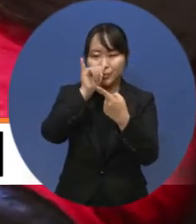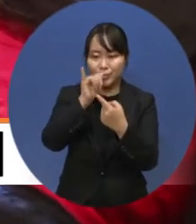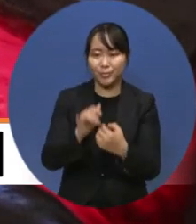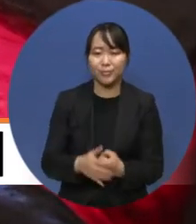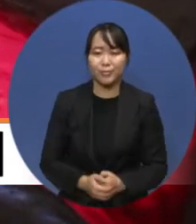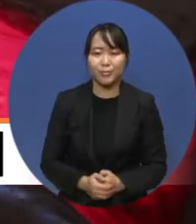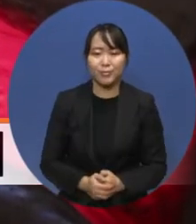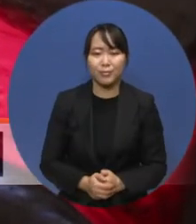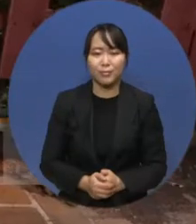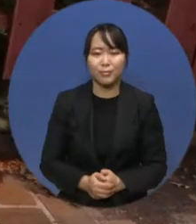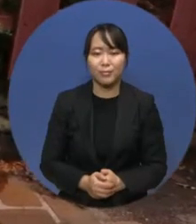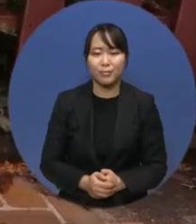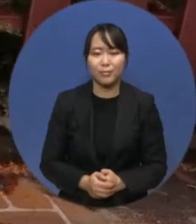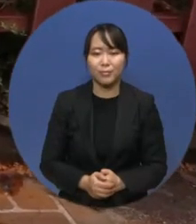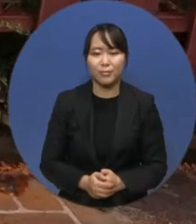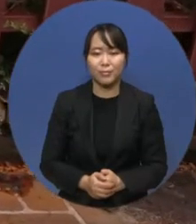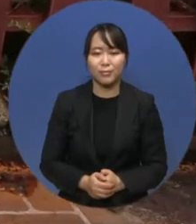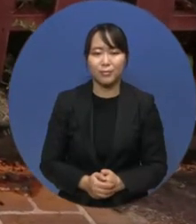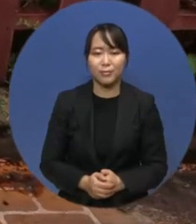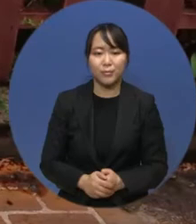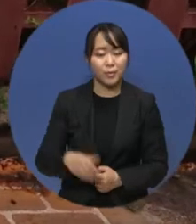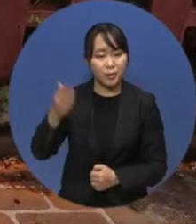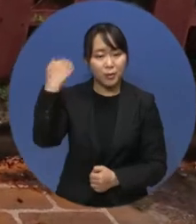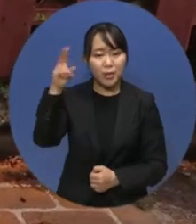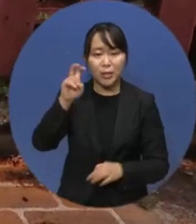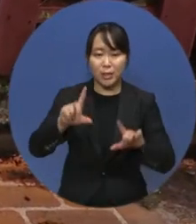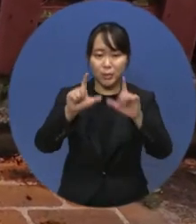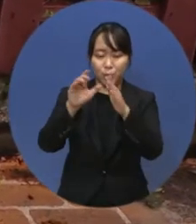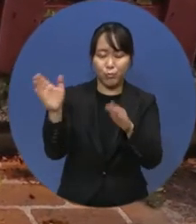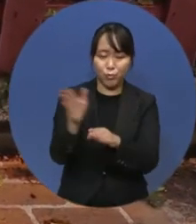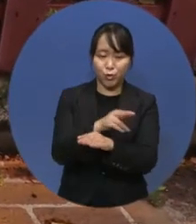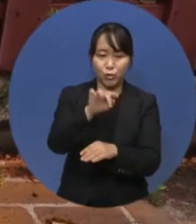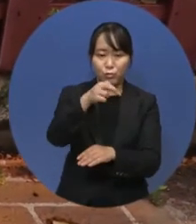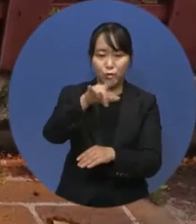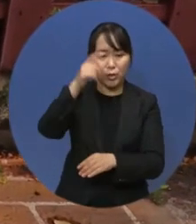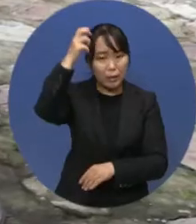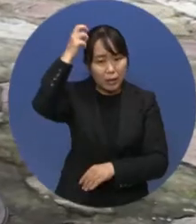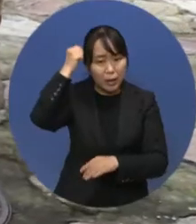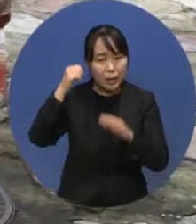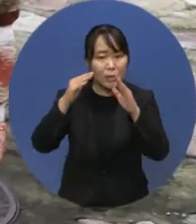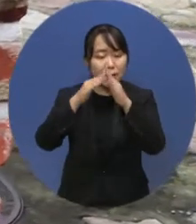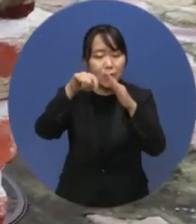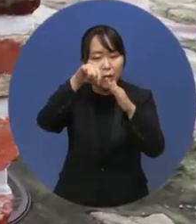깃들어 있습니다. 지난 20일부터 순천 기억의